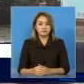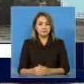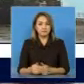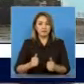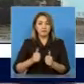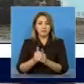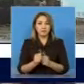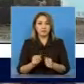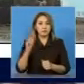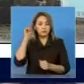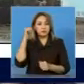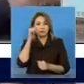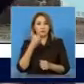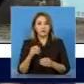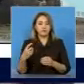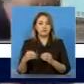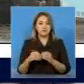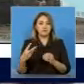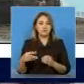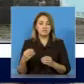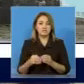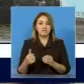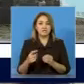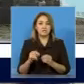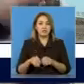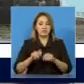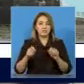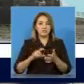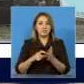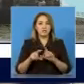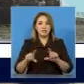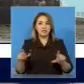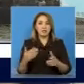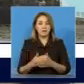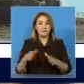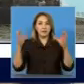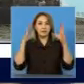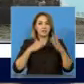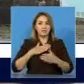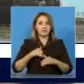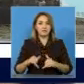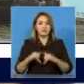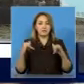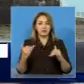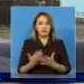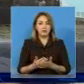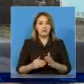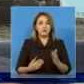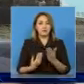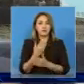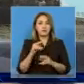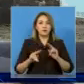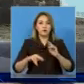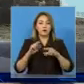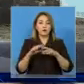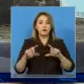Перед началом учебного года 2010-2011 годов открыли вот это здание. Сейчас медресе активно развивается. Возведен новый учебный